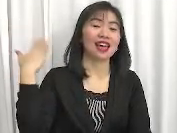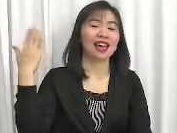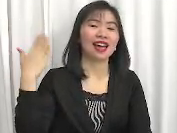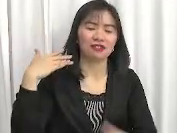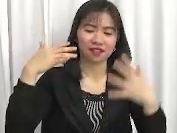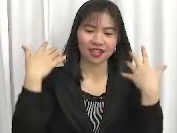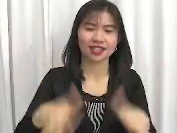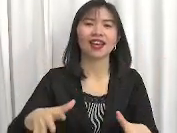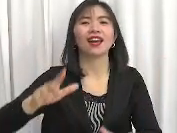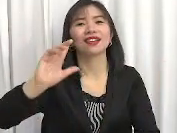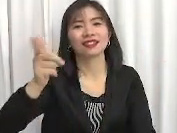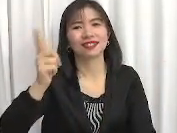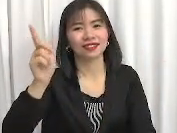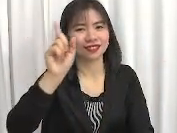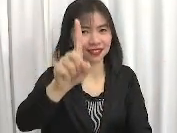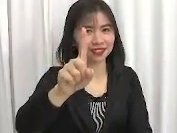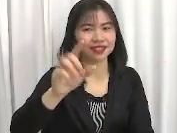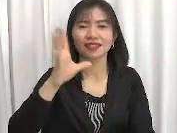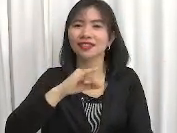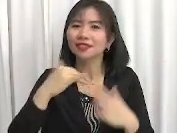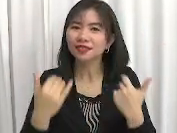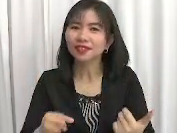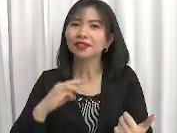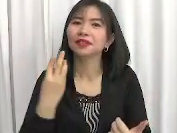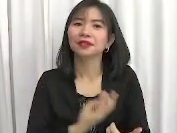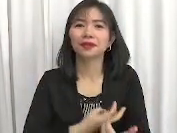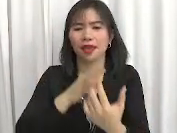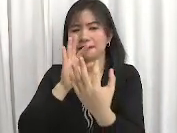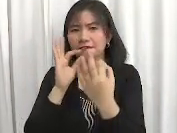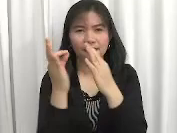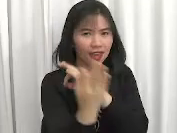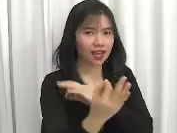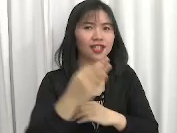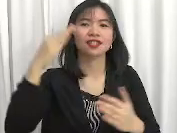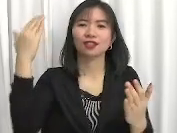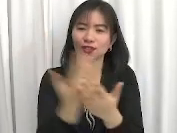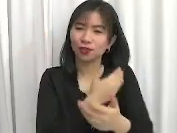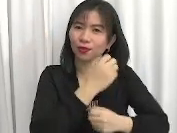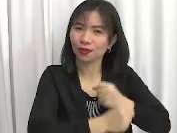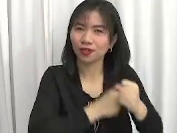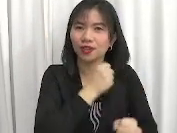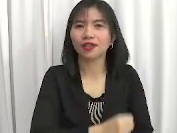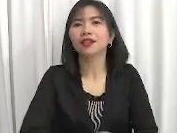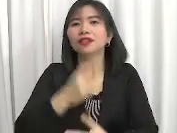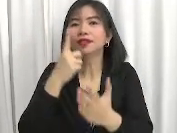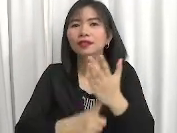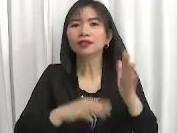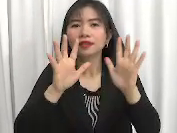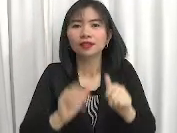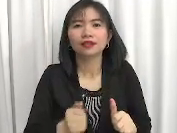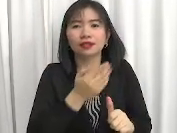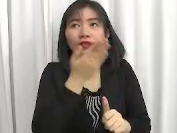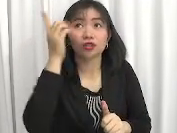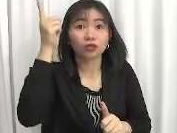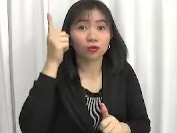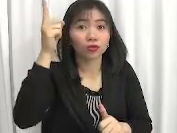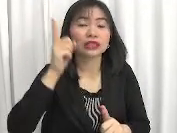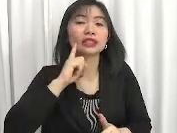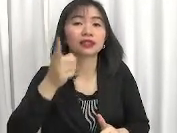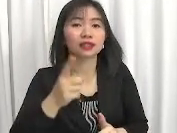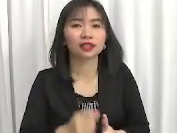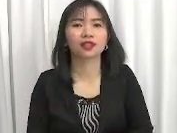tayo ngayon ay naharap sa panibagong taon. Ano ang masasabi mo upang sa